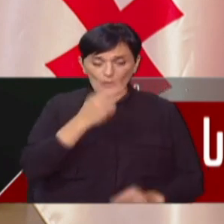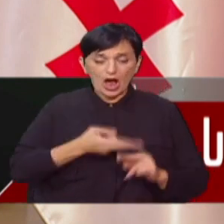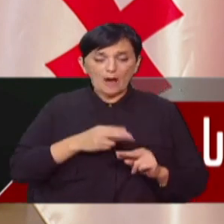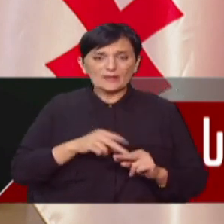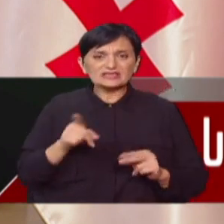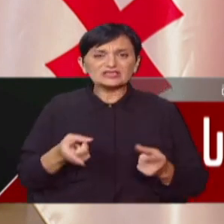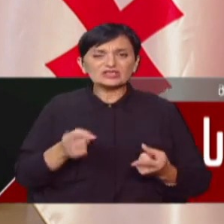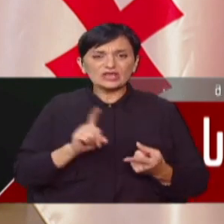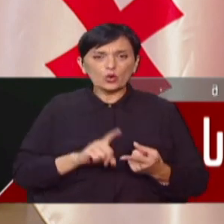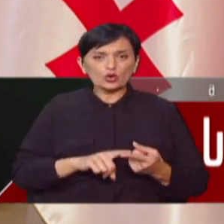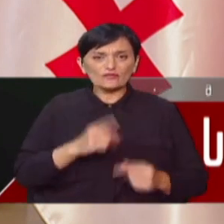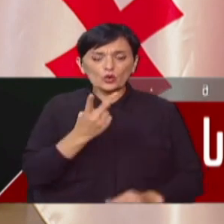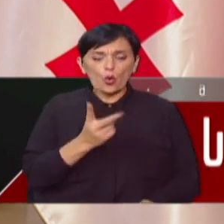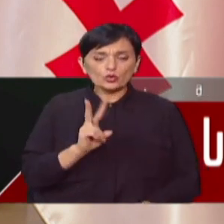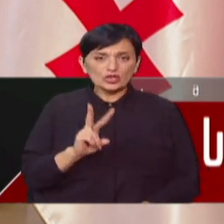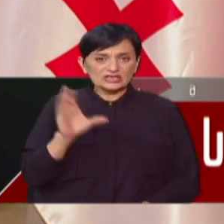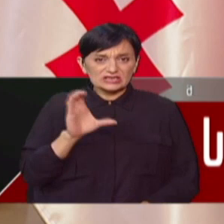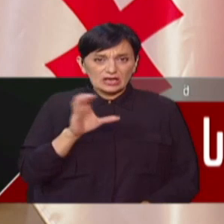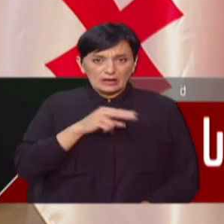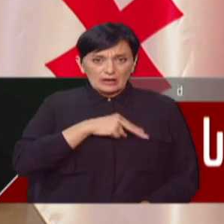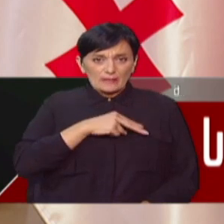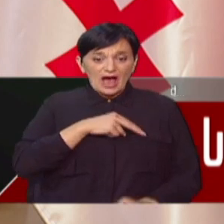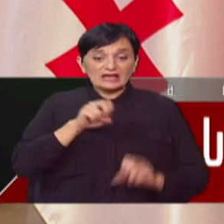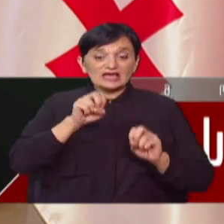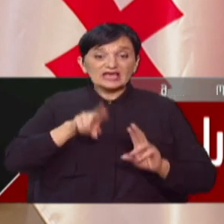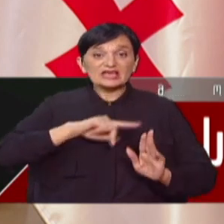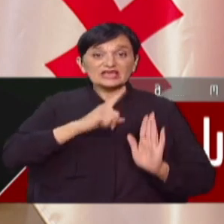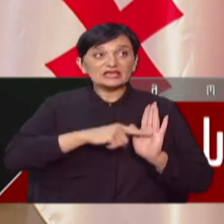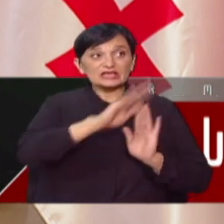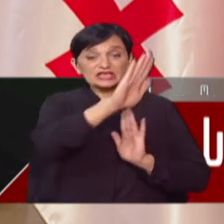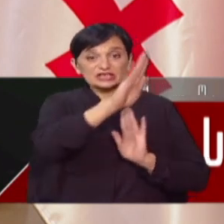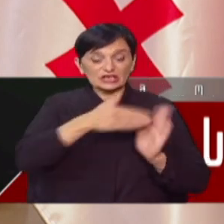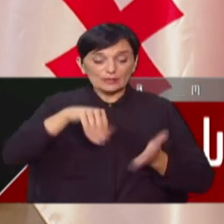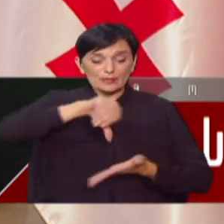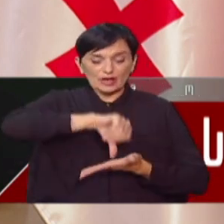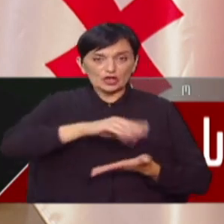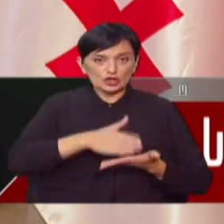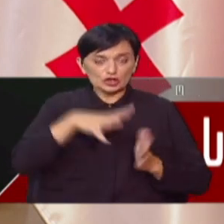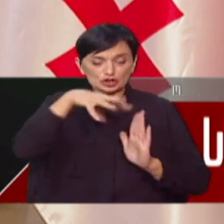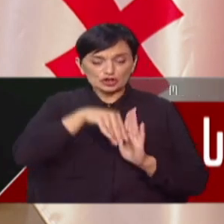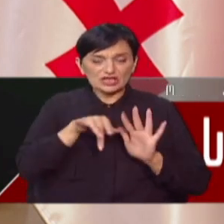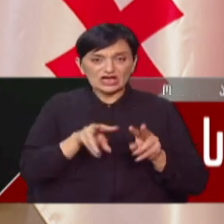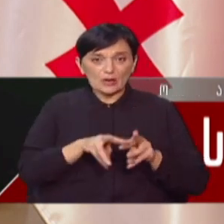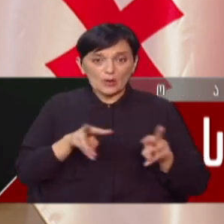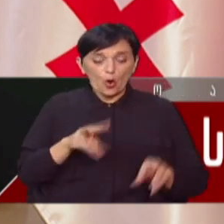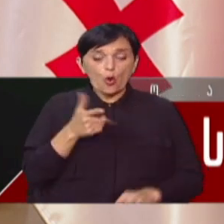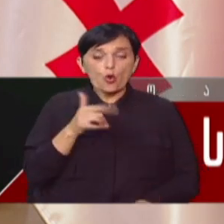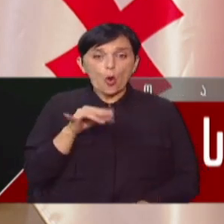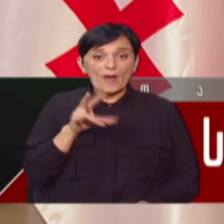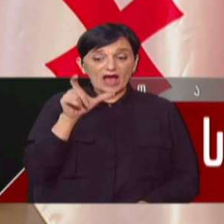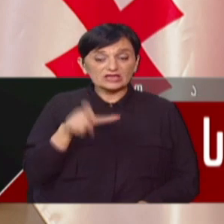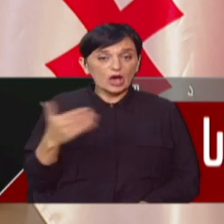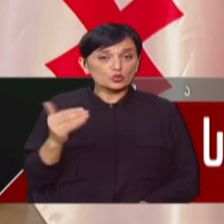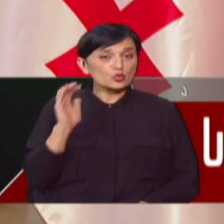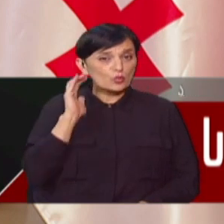ამასთან დაკავშირებით 22 სექტემბერს პარლამენტში ინტერპელაციის ფორმატში დაბარებული არის შინაგან საქმეთა მინისტრი, სწორედ ვახტანგ გომელაურის